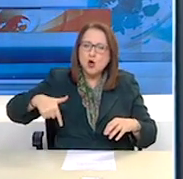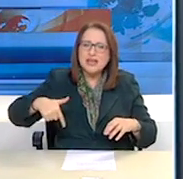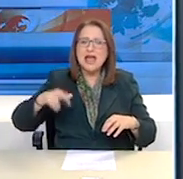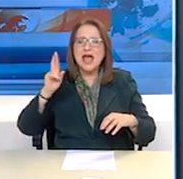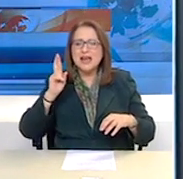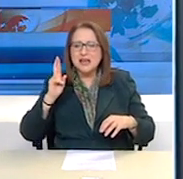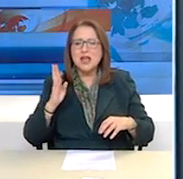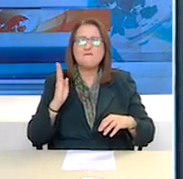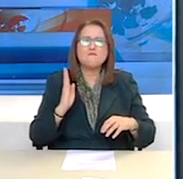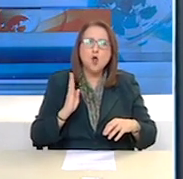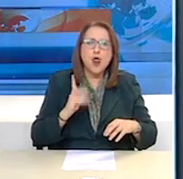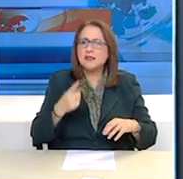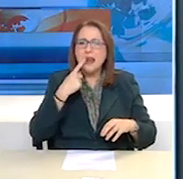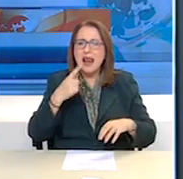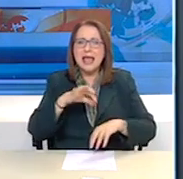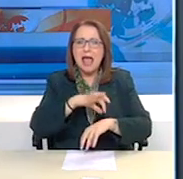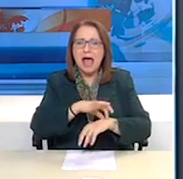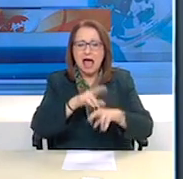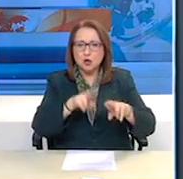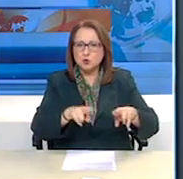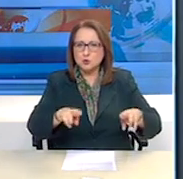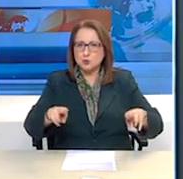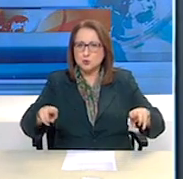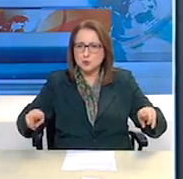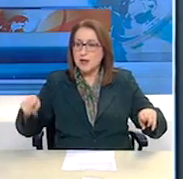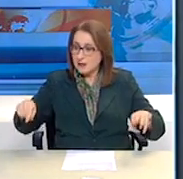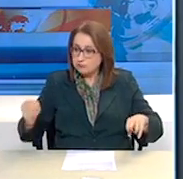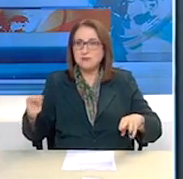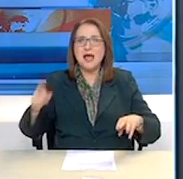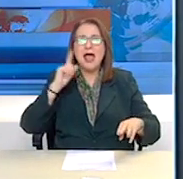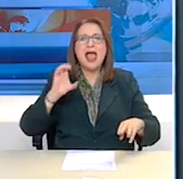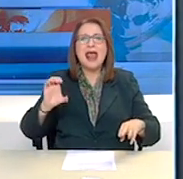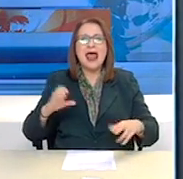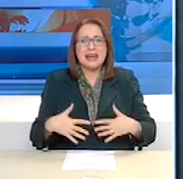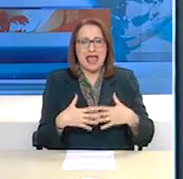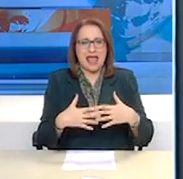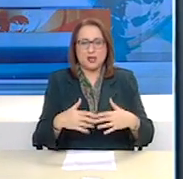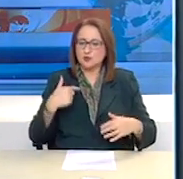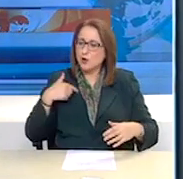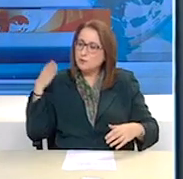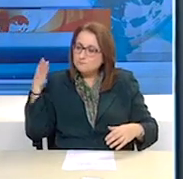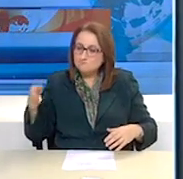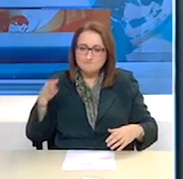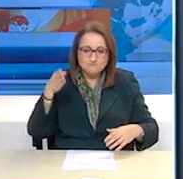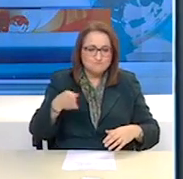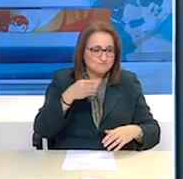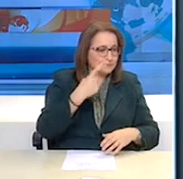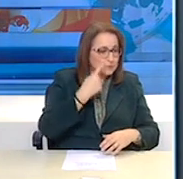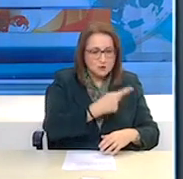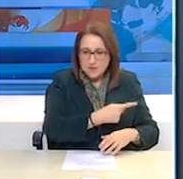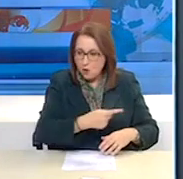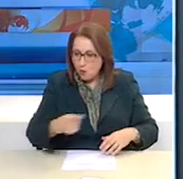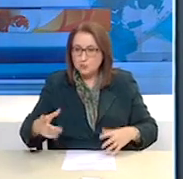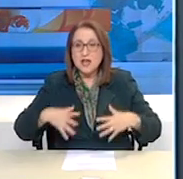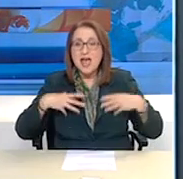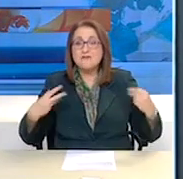τη Βιολέτα, τη Μαρία, την Ελένη που είναι και έγκυος. Γρήγορα περαστικά από την καρδιά μας σε όλους, όπως και σε όλους τους ασθενείς που νοσηλεύονται